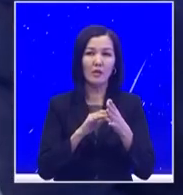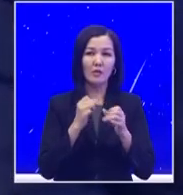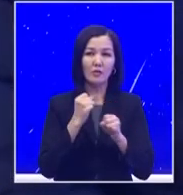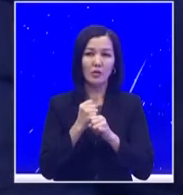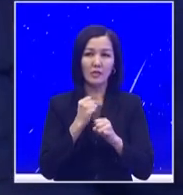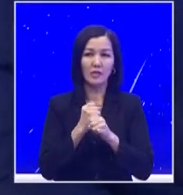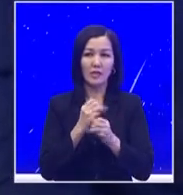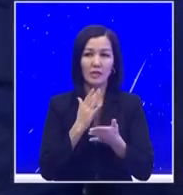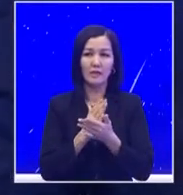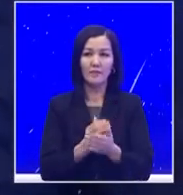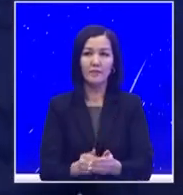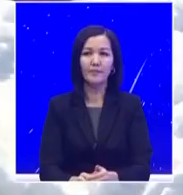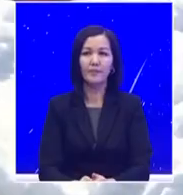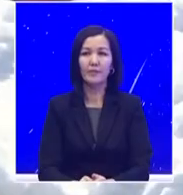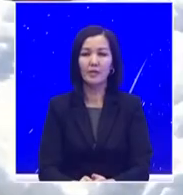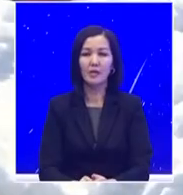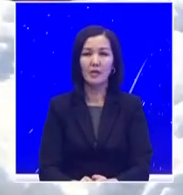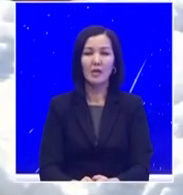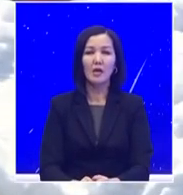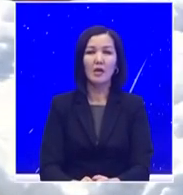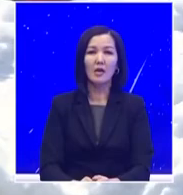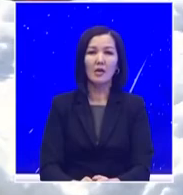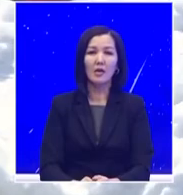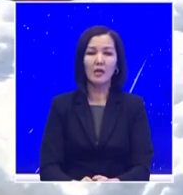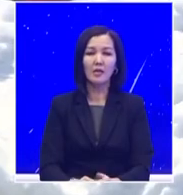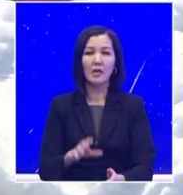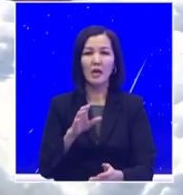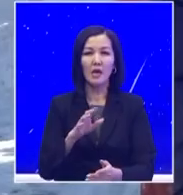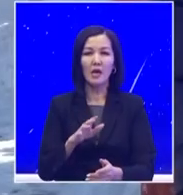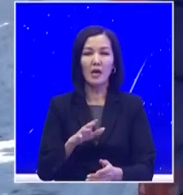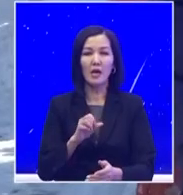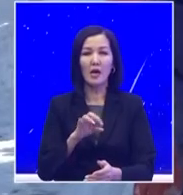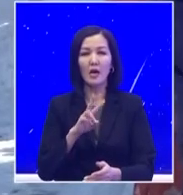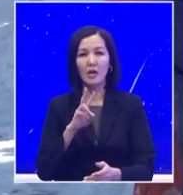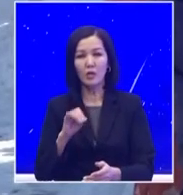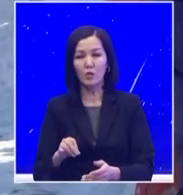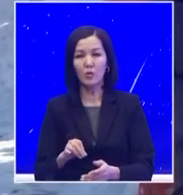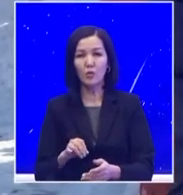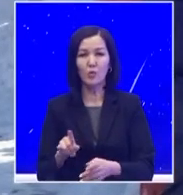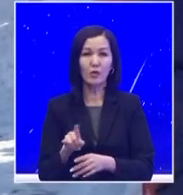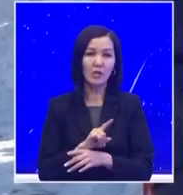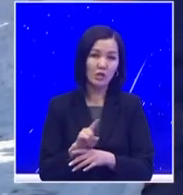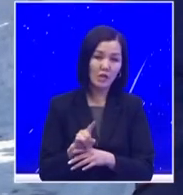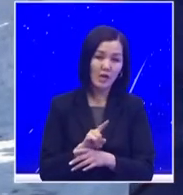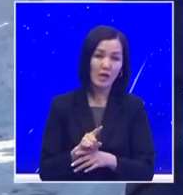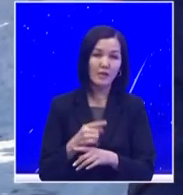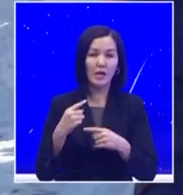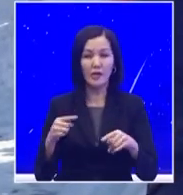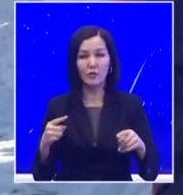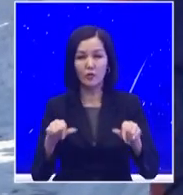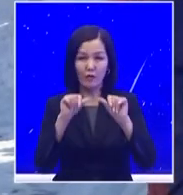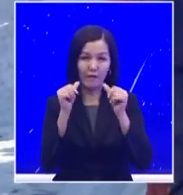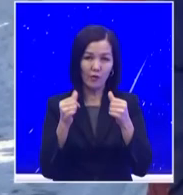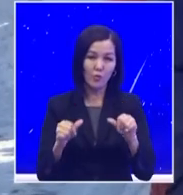Аю жасадық, бірақ қала жасадық, одан біз тышқан жасадық. Бұл ата-аналарға да қызықты, балаларға да қызықты,